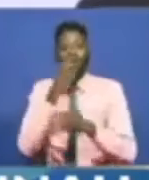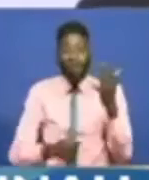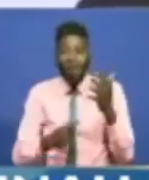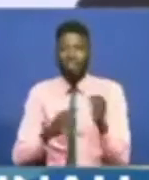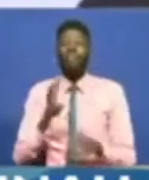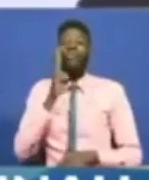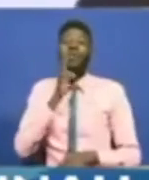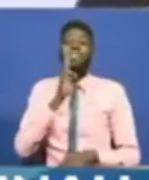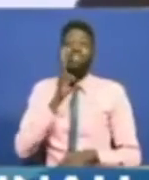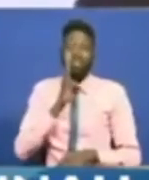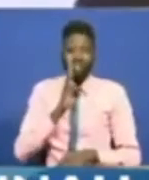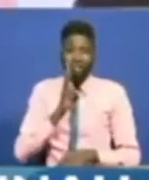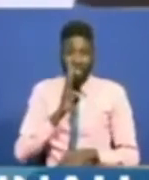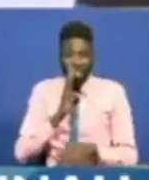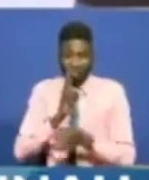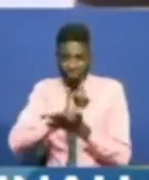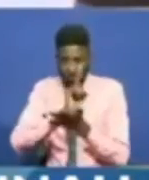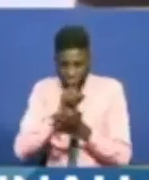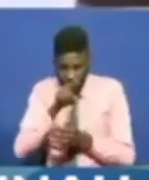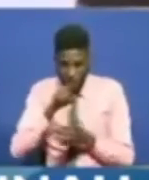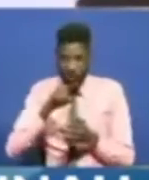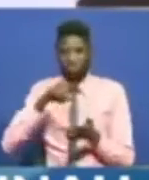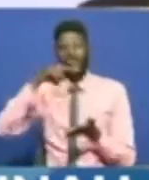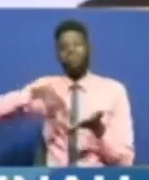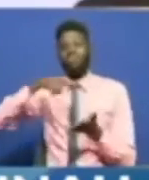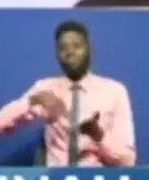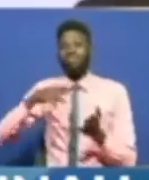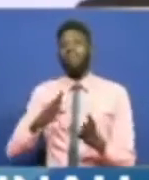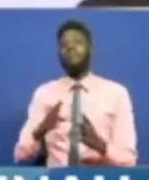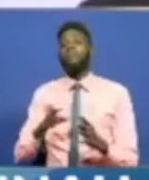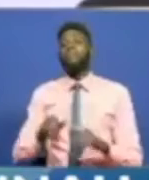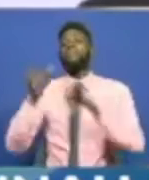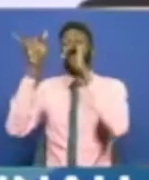rida. Akaenda Ulaya, akaja akarudi hapa,